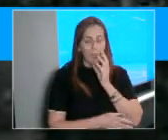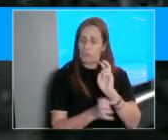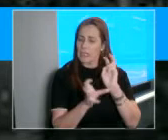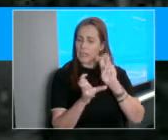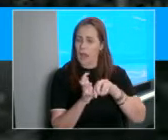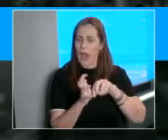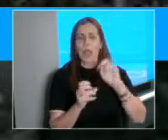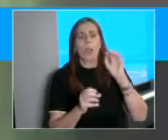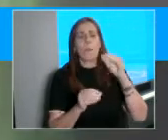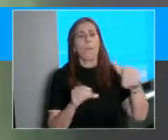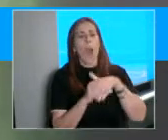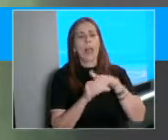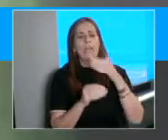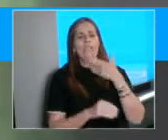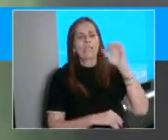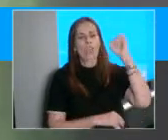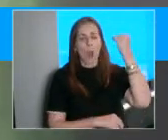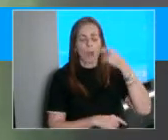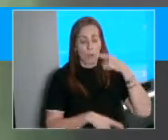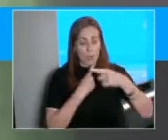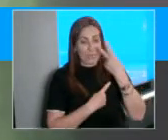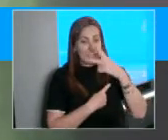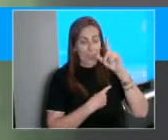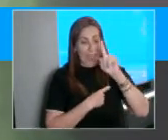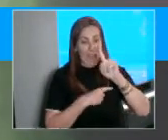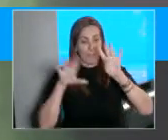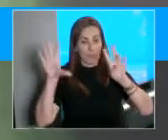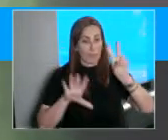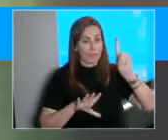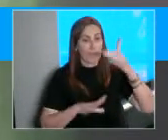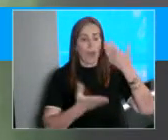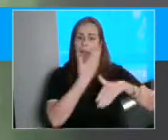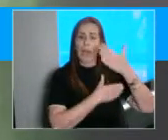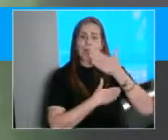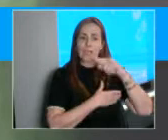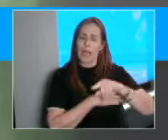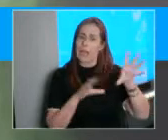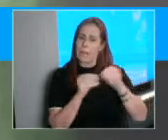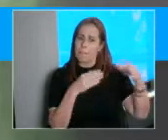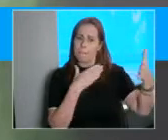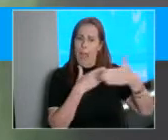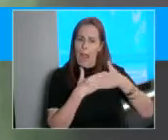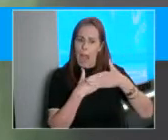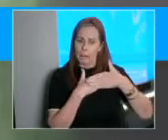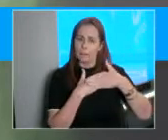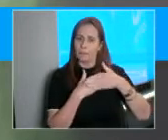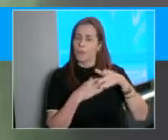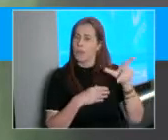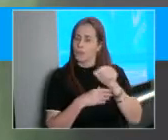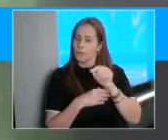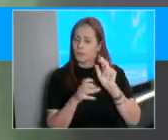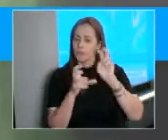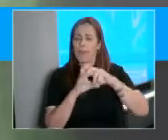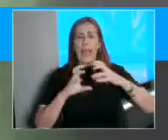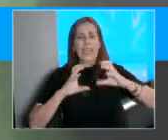הצטרפה לפועלי ציון. בשנת 1921 עלתה ארצה עם בעלה מוריס מאירסון, ובני הזוג